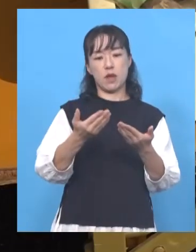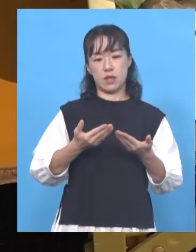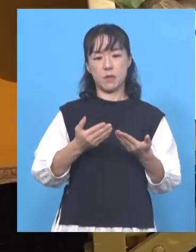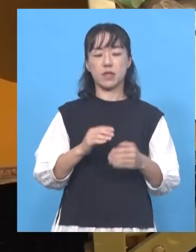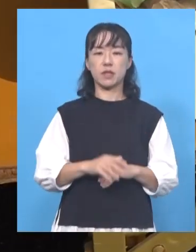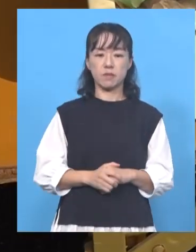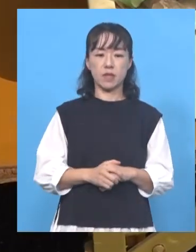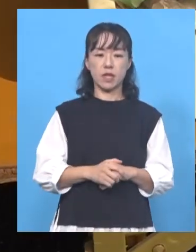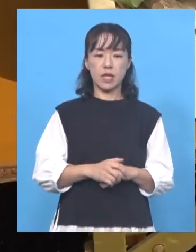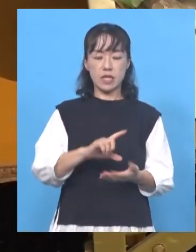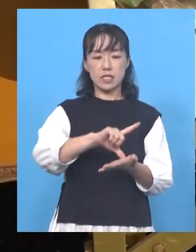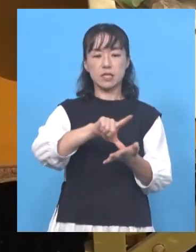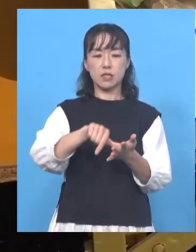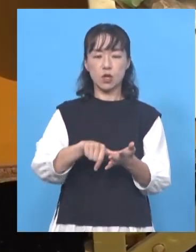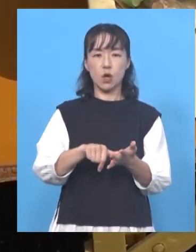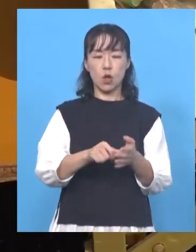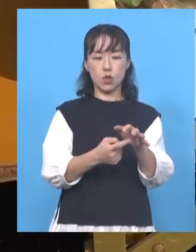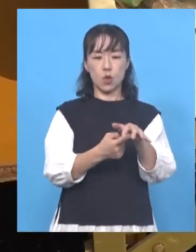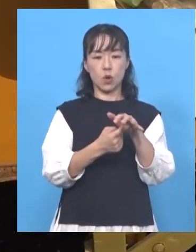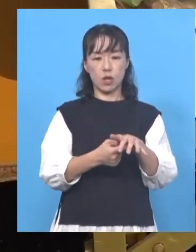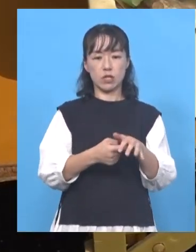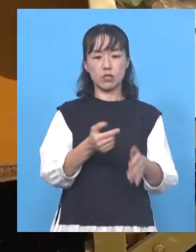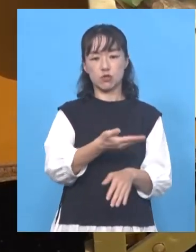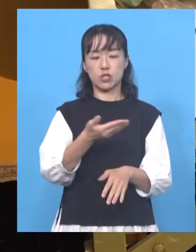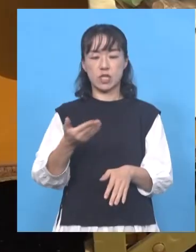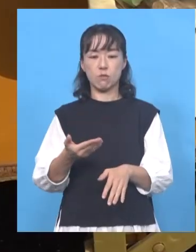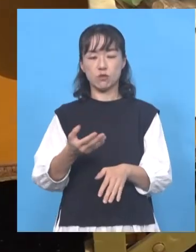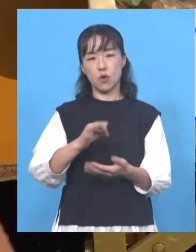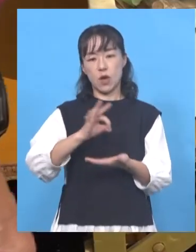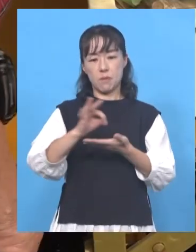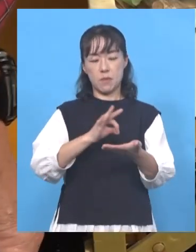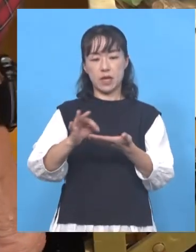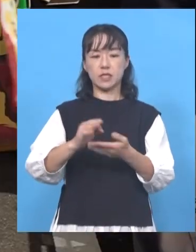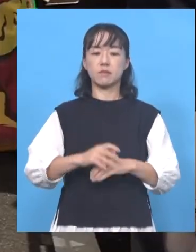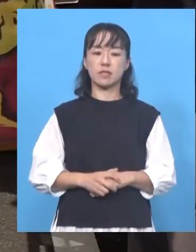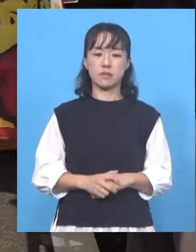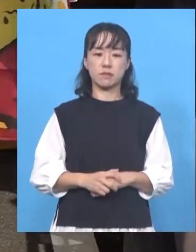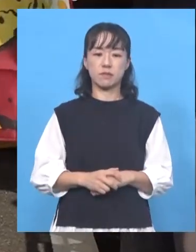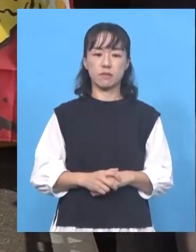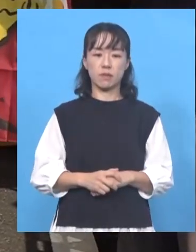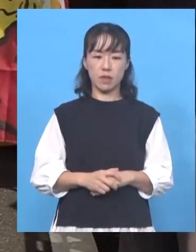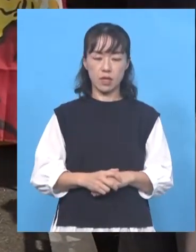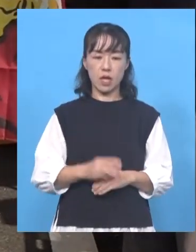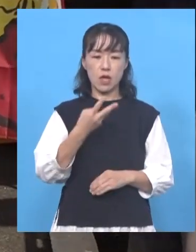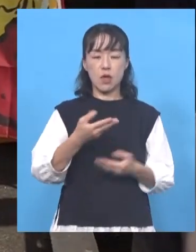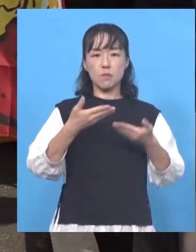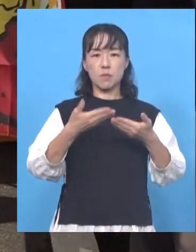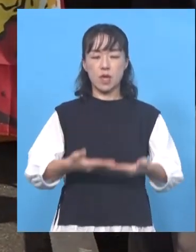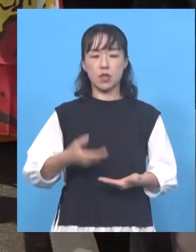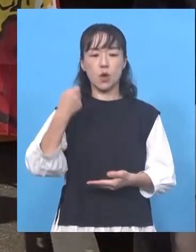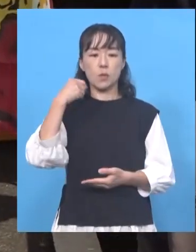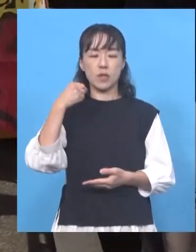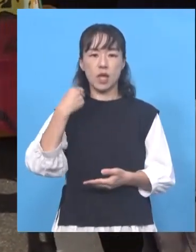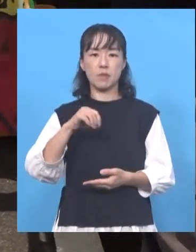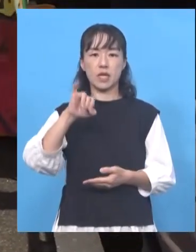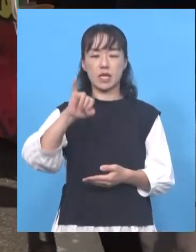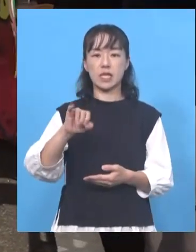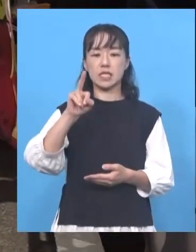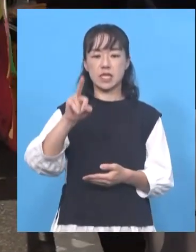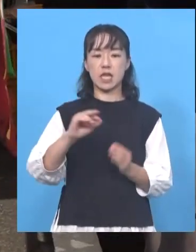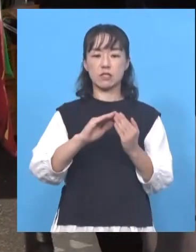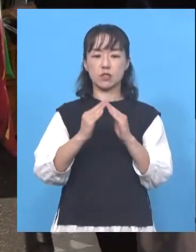ように、地元の農畜水産物や加工品を販売します。東近江市と観光連携している三重県南